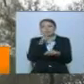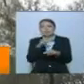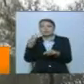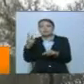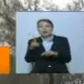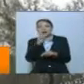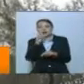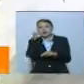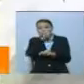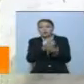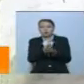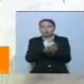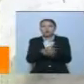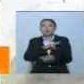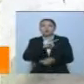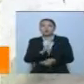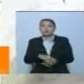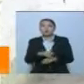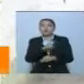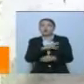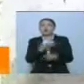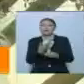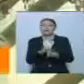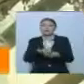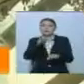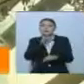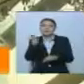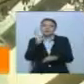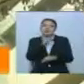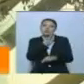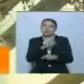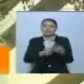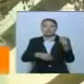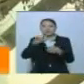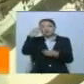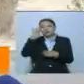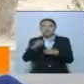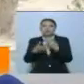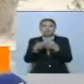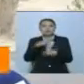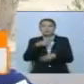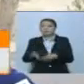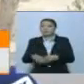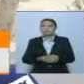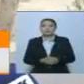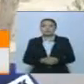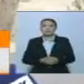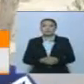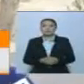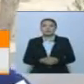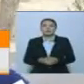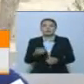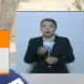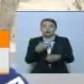жанұя енді әділдік іздеп әлек. Өйткені балалардың өліміне себепші болған әйел қамауға алынбаған. Кінәлі болған жазаланған қалай? Менде